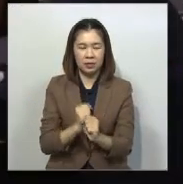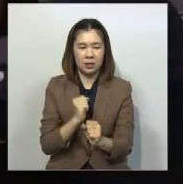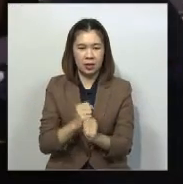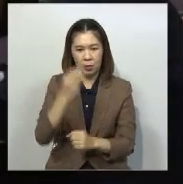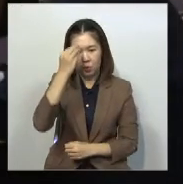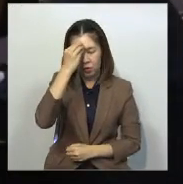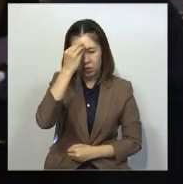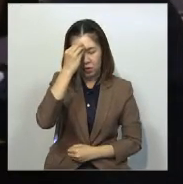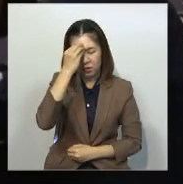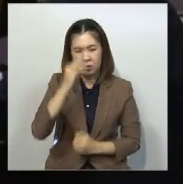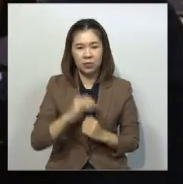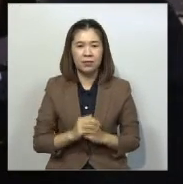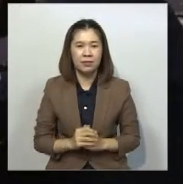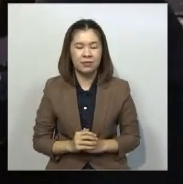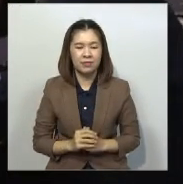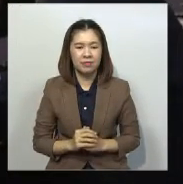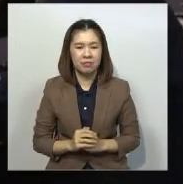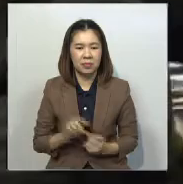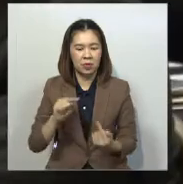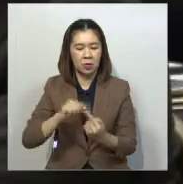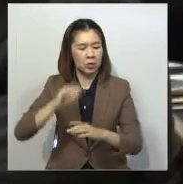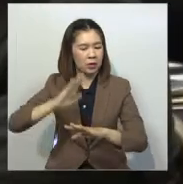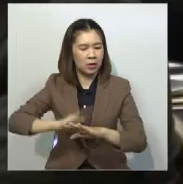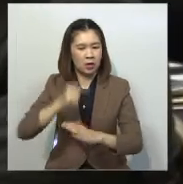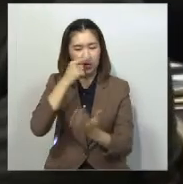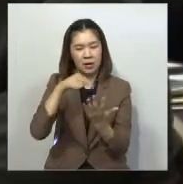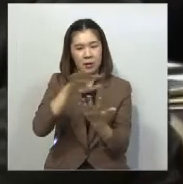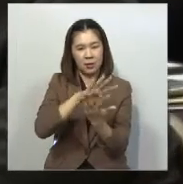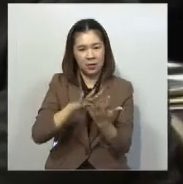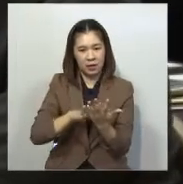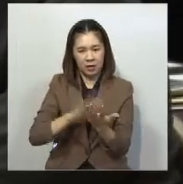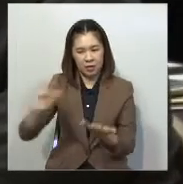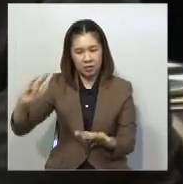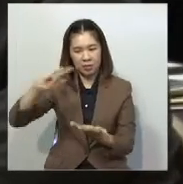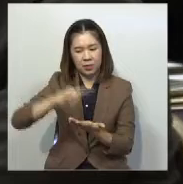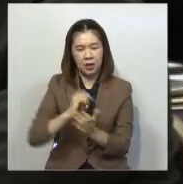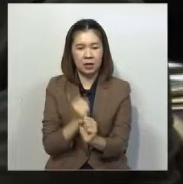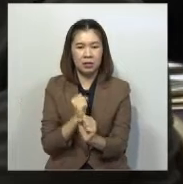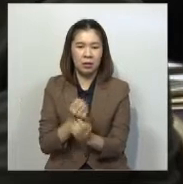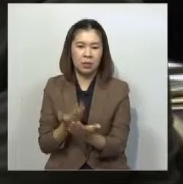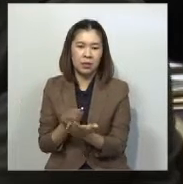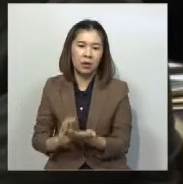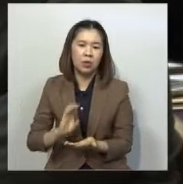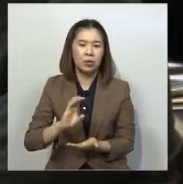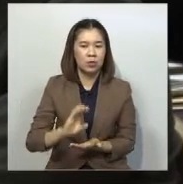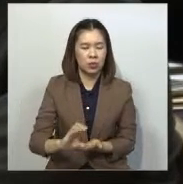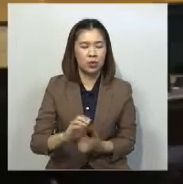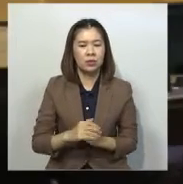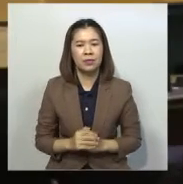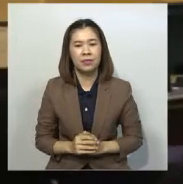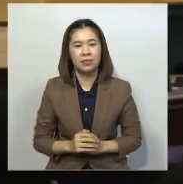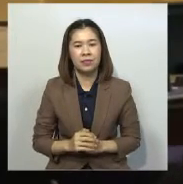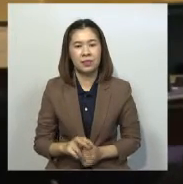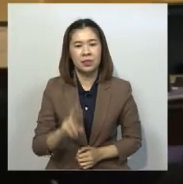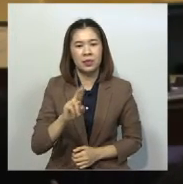ดับ2รองจากในประเทศจีนสะท้อนศักยภาพของไทยในการรองรับการทำธุรกิจและการลงทุนนายพิเชษฐ์ดุรง